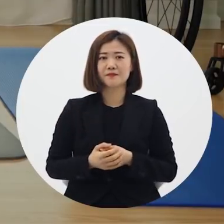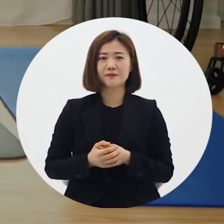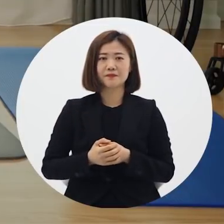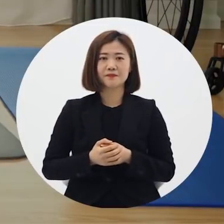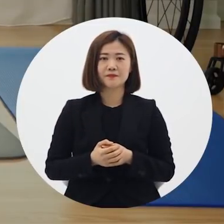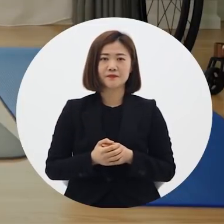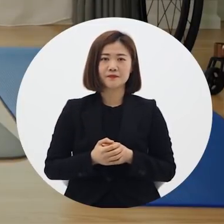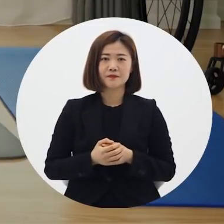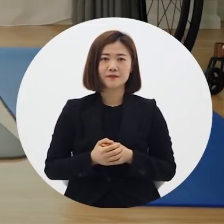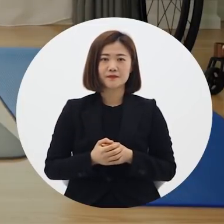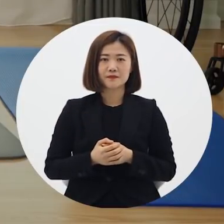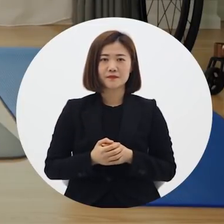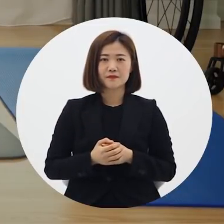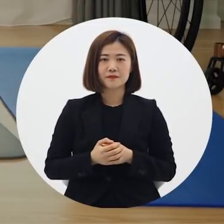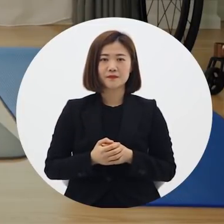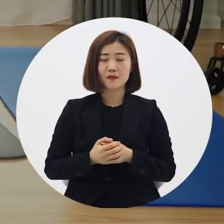이렇게